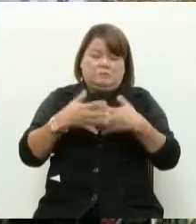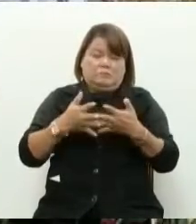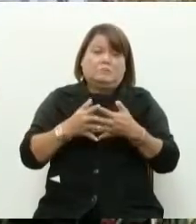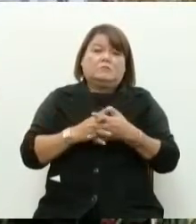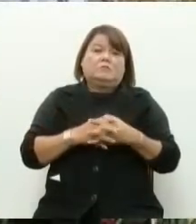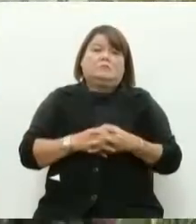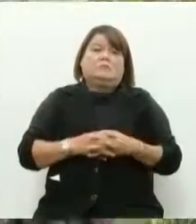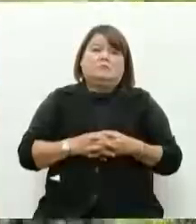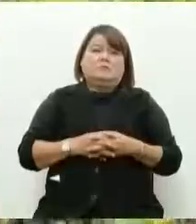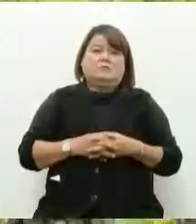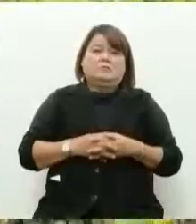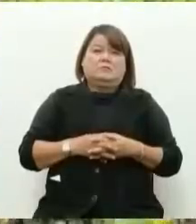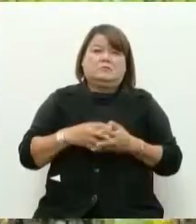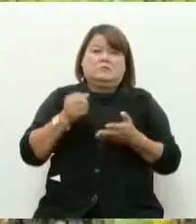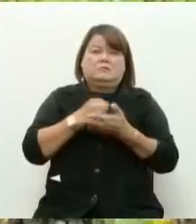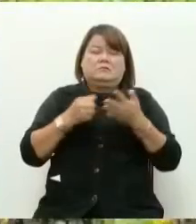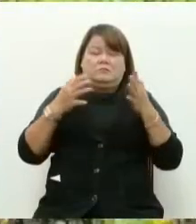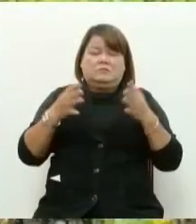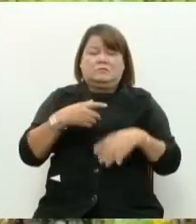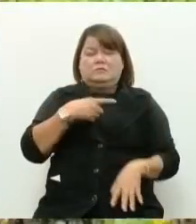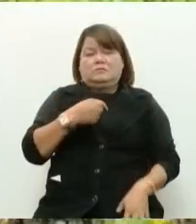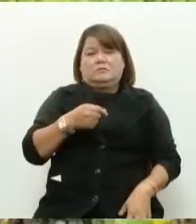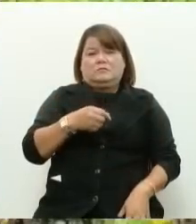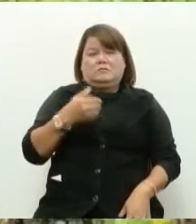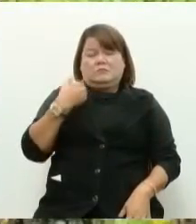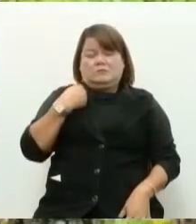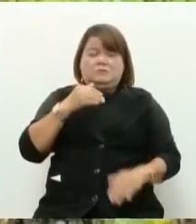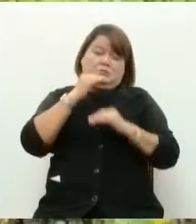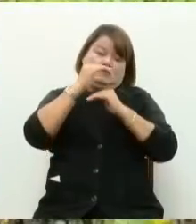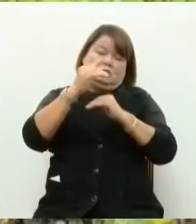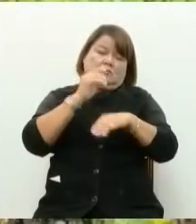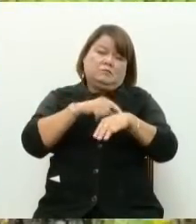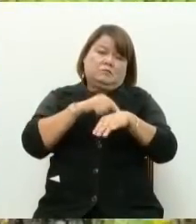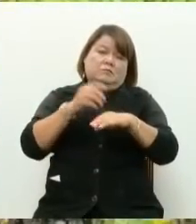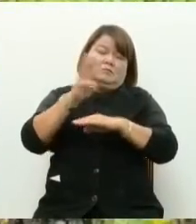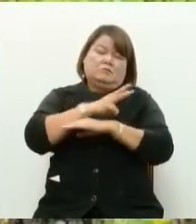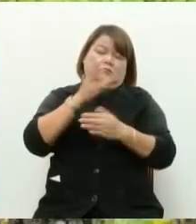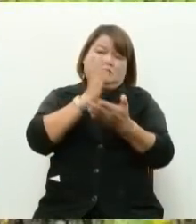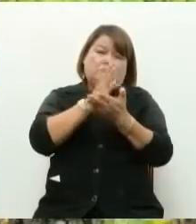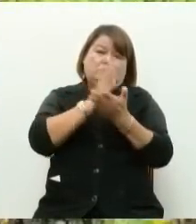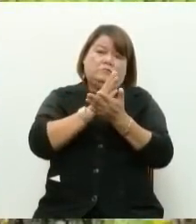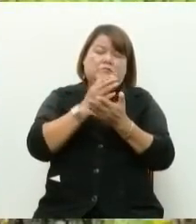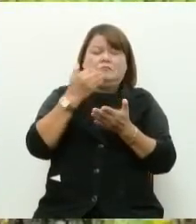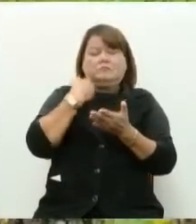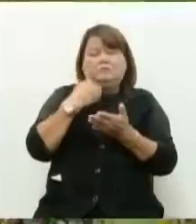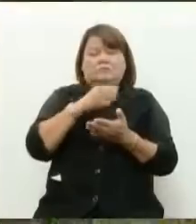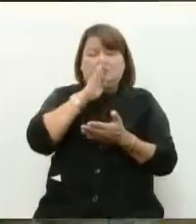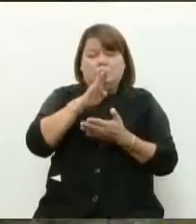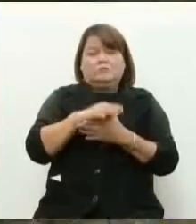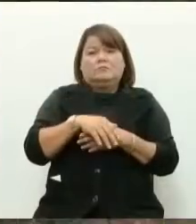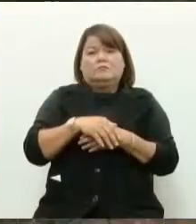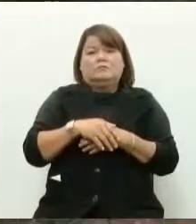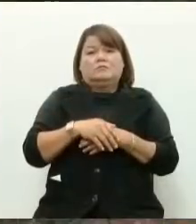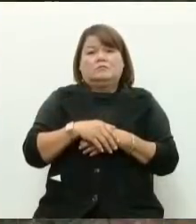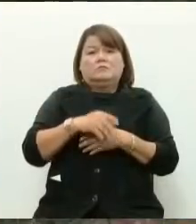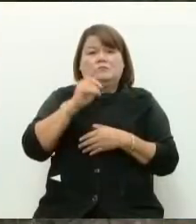นะครับแล้วส่วนใหญ่ก็จะชอบที่จะเกิดขึ้นในห้วงเวลาวันหยุดราชการซึ่งก็ขอเน้นย้ำว่าท่